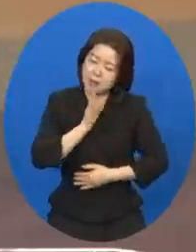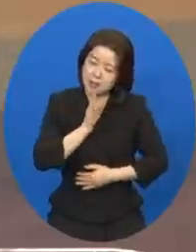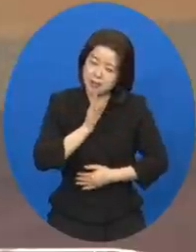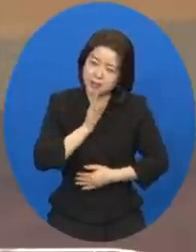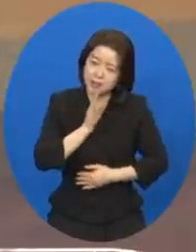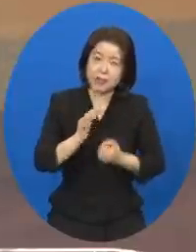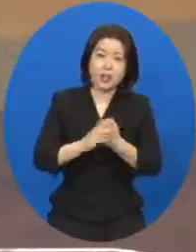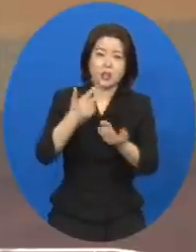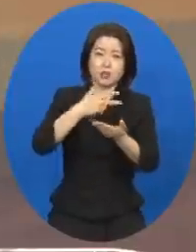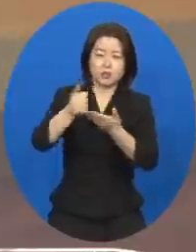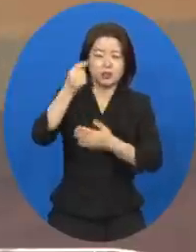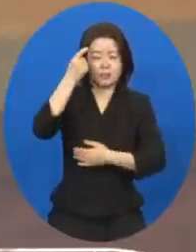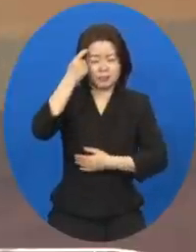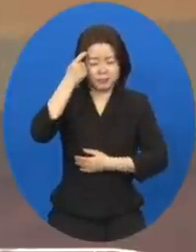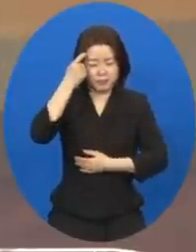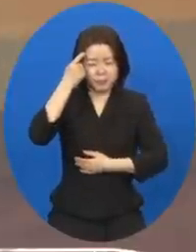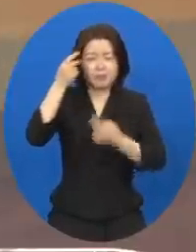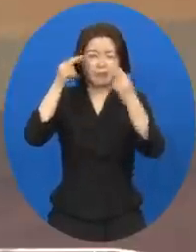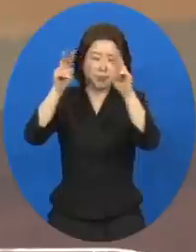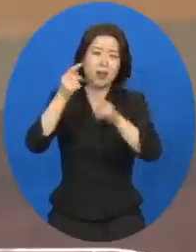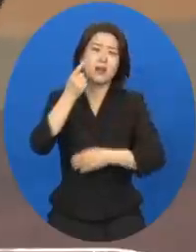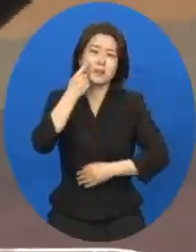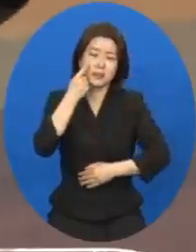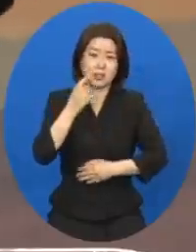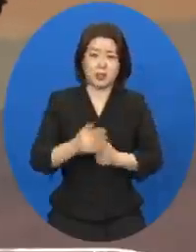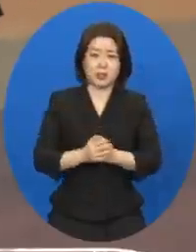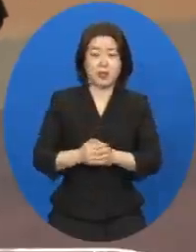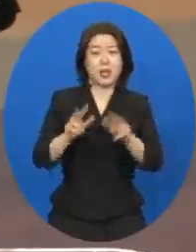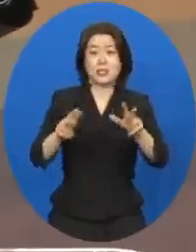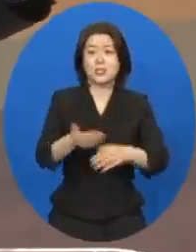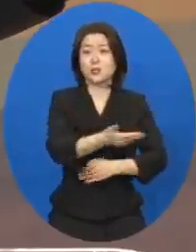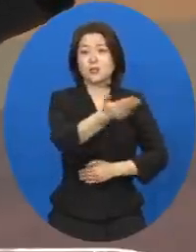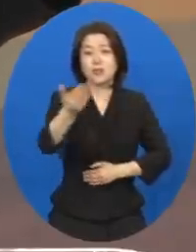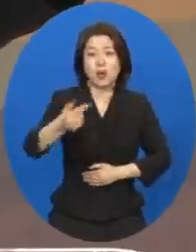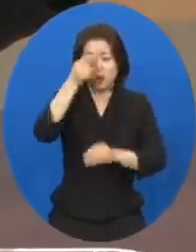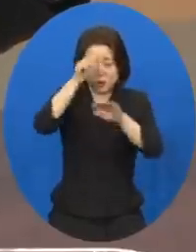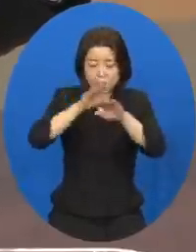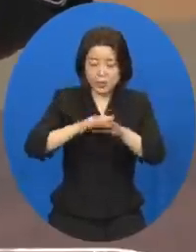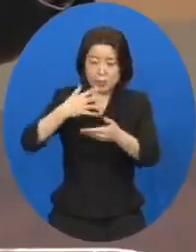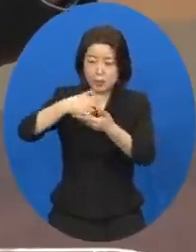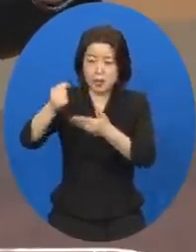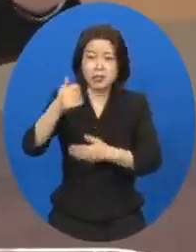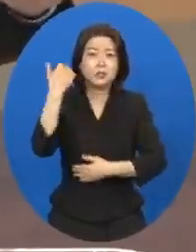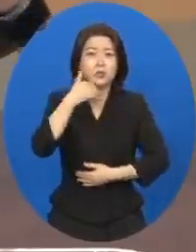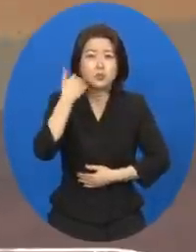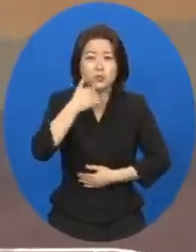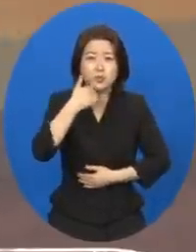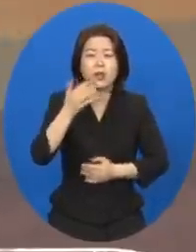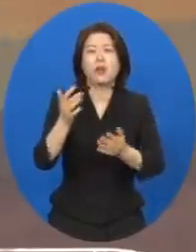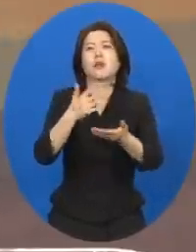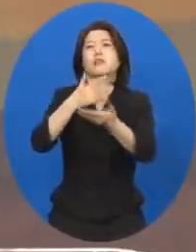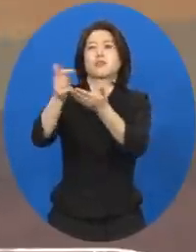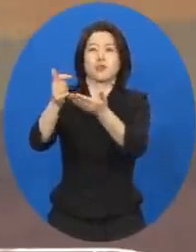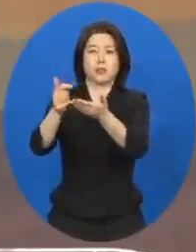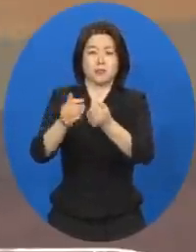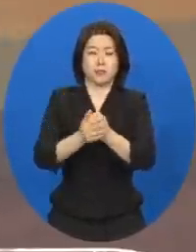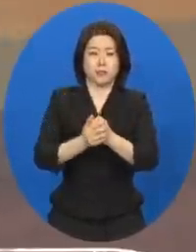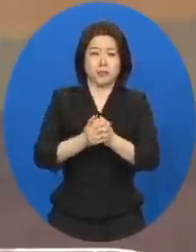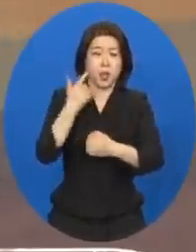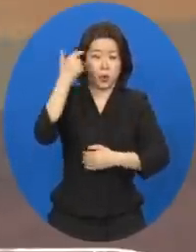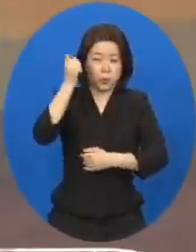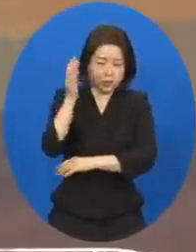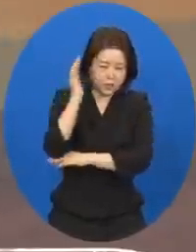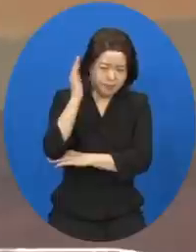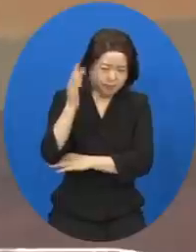주님을 의식해 보세요. 지금 여러분의 예배를 받으신 분은 주님이세요. 여러분은 지금 목사의 설교를 듣는 게